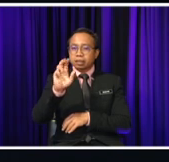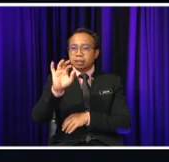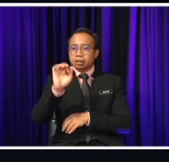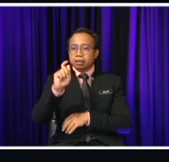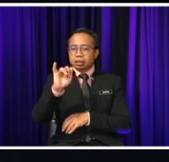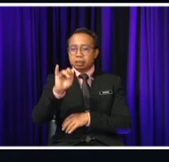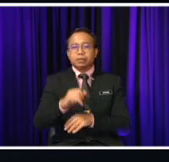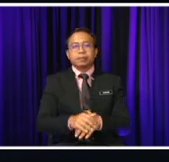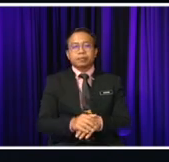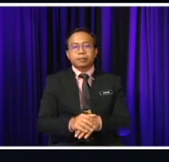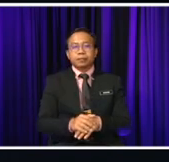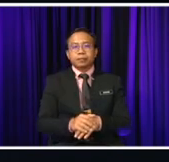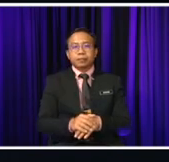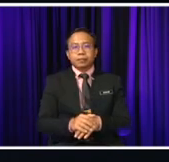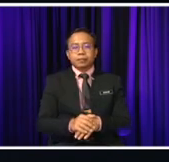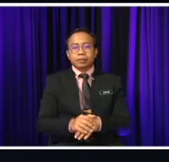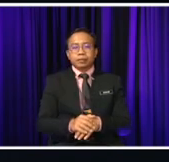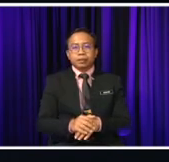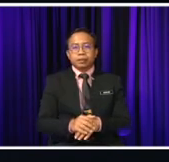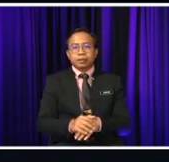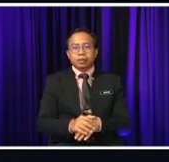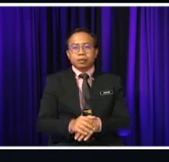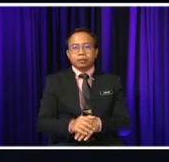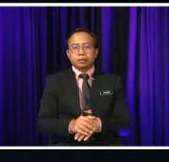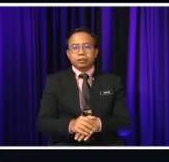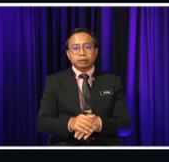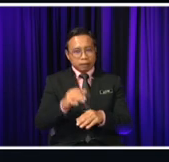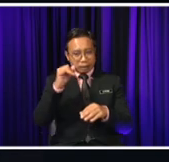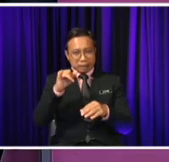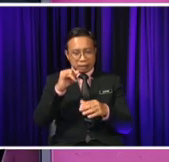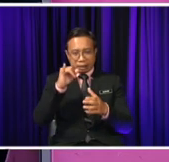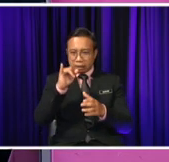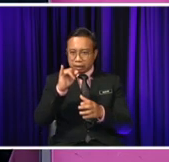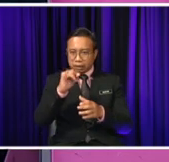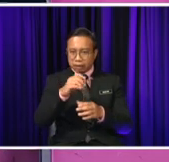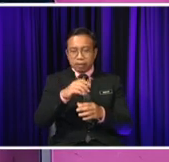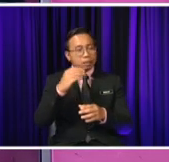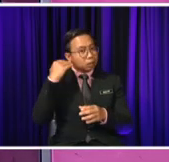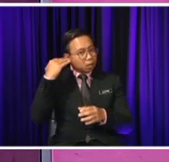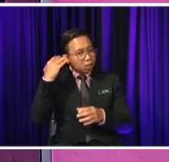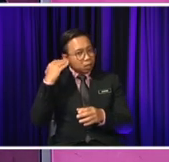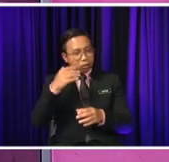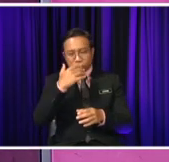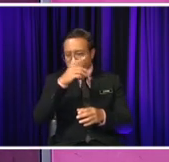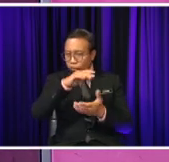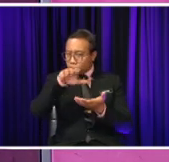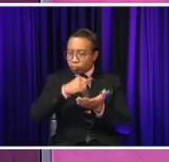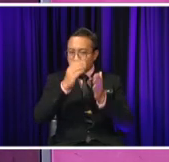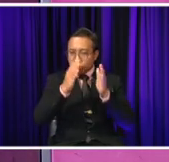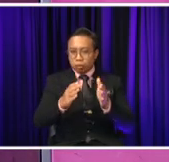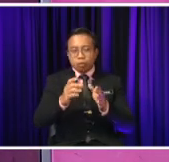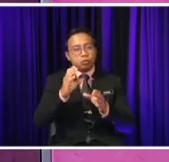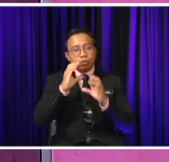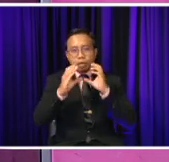adalah integrity ya integrity nih kalau kita dengar semua orang selalu bercetak apa integrity